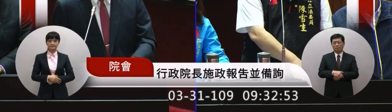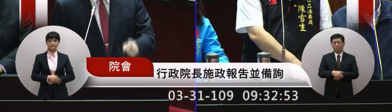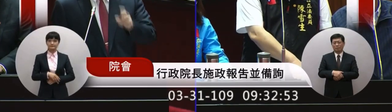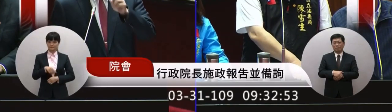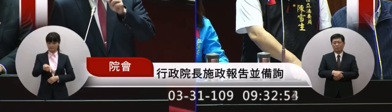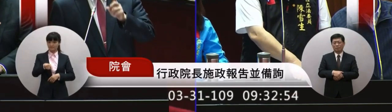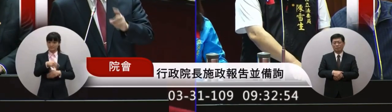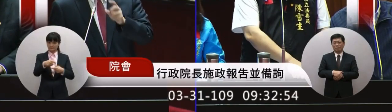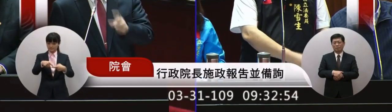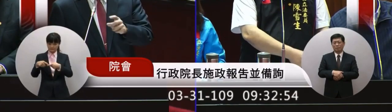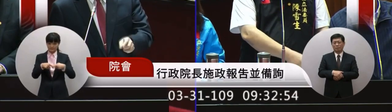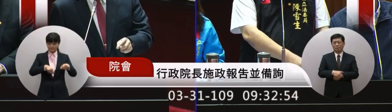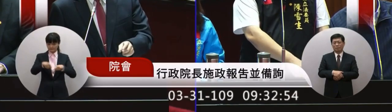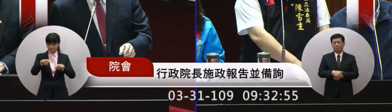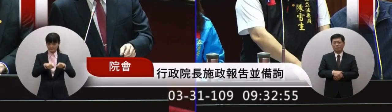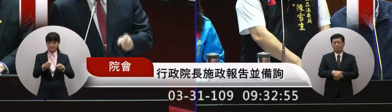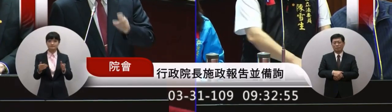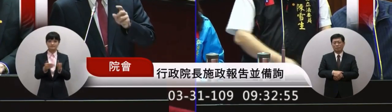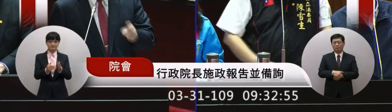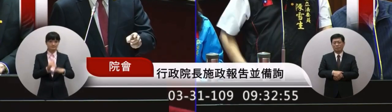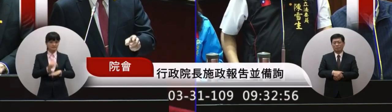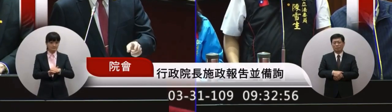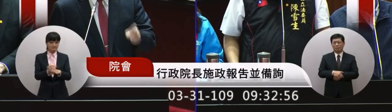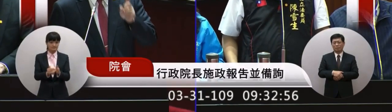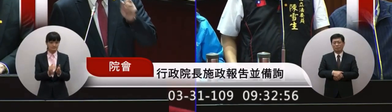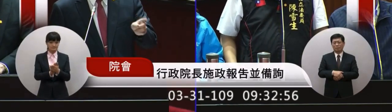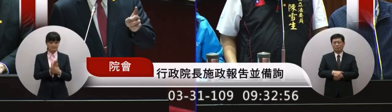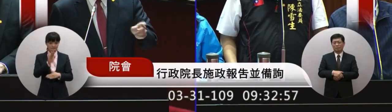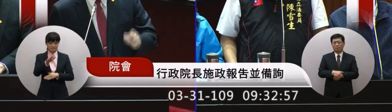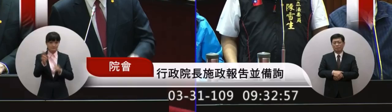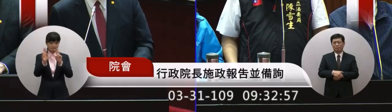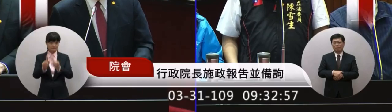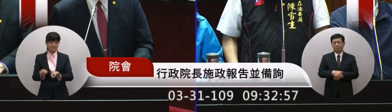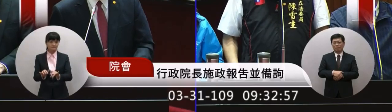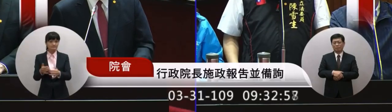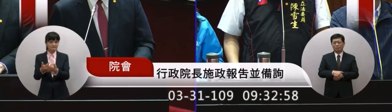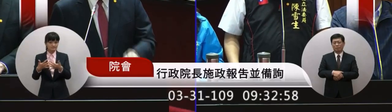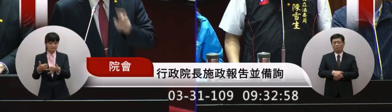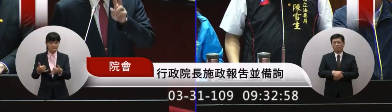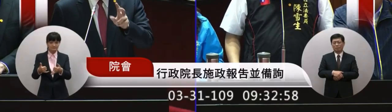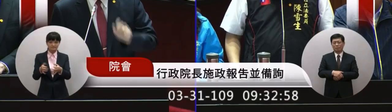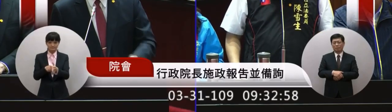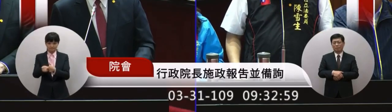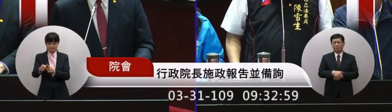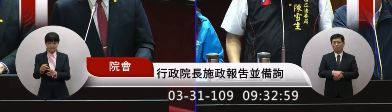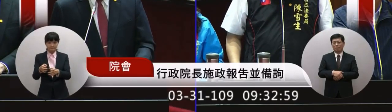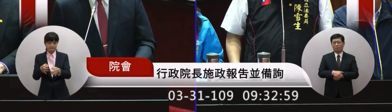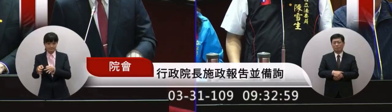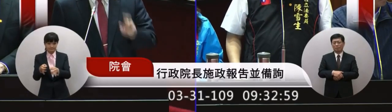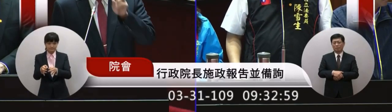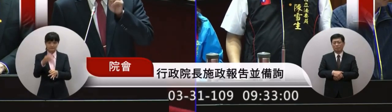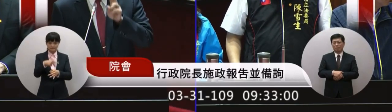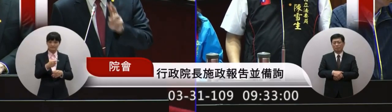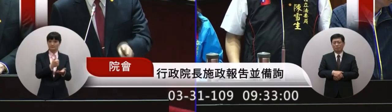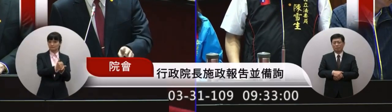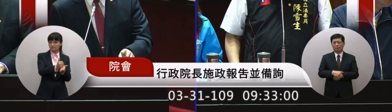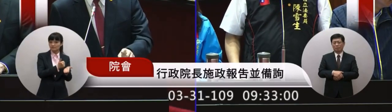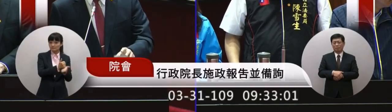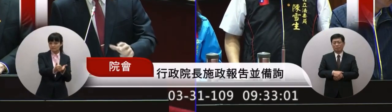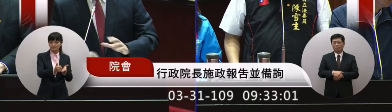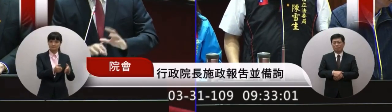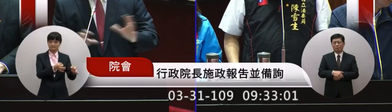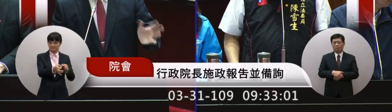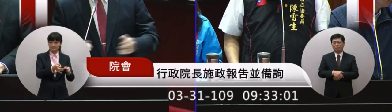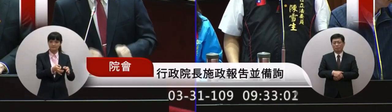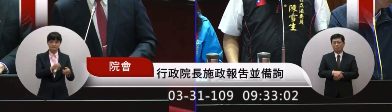后，起码这个电商专区，我们会来跟电商业者来谈，甲物流业者来谈。啊，假使有需要，